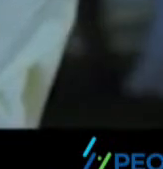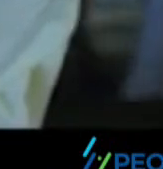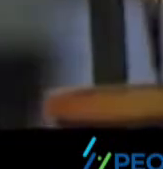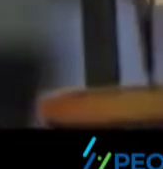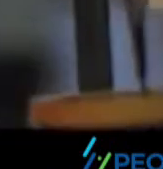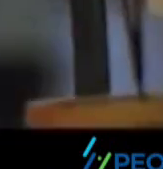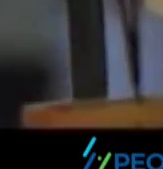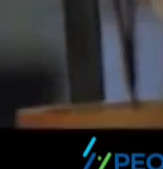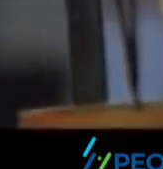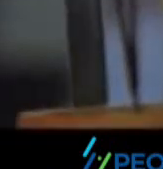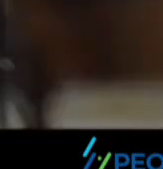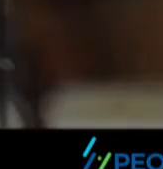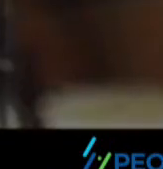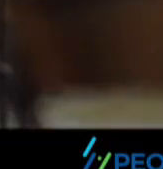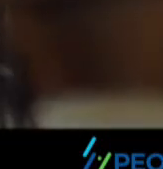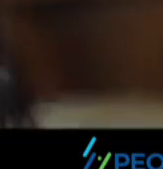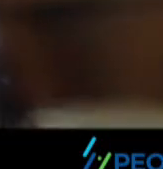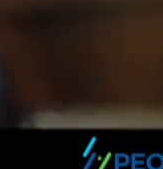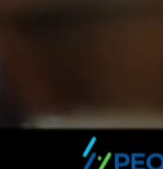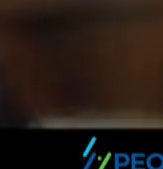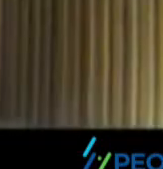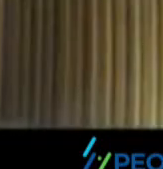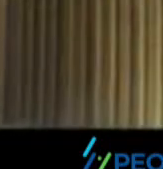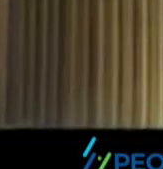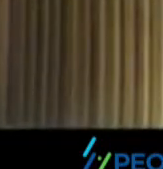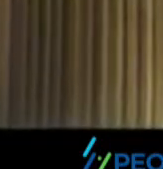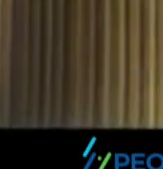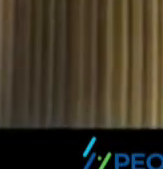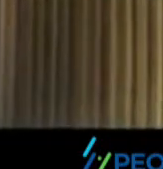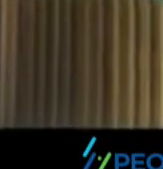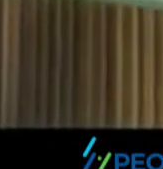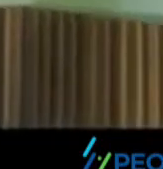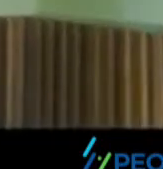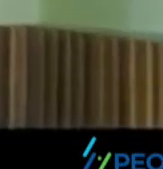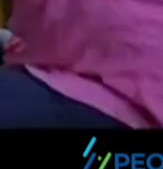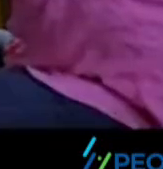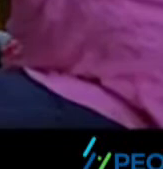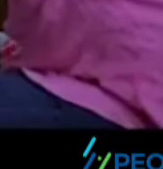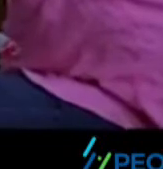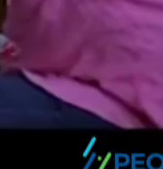මෙතරැනි සුගන්ධ දූපා ලෝදහමට